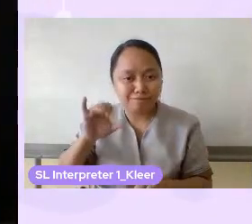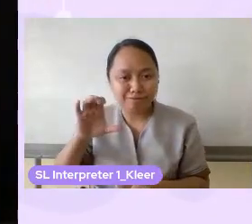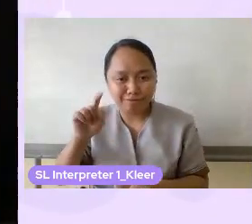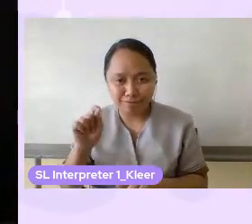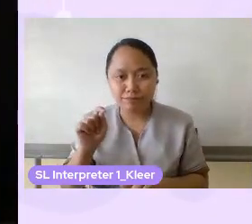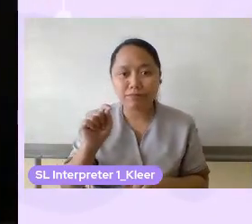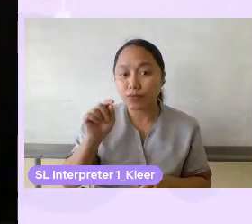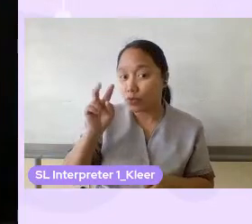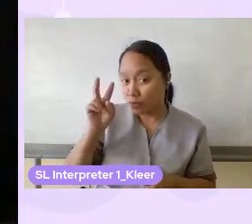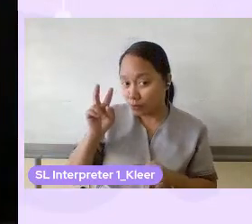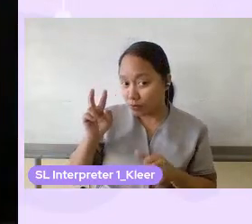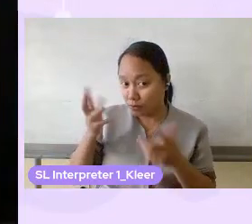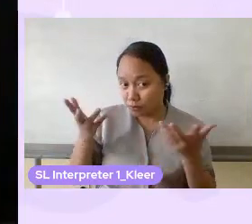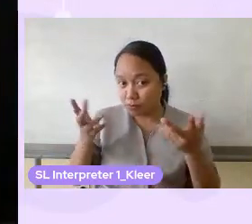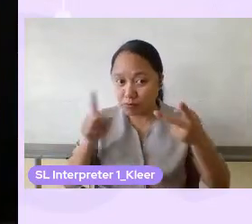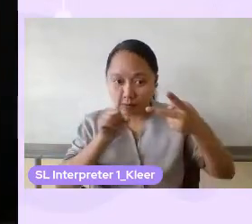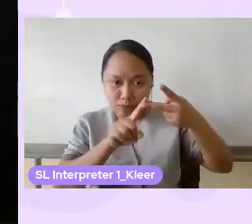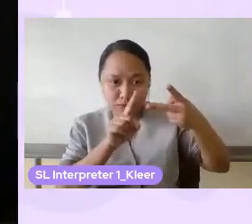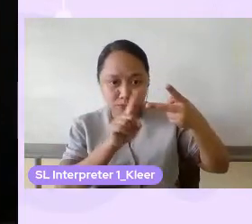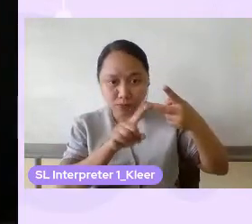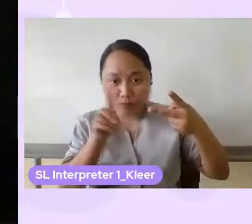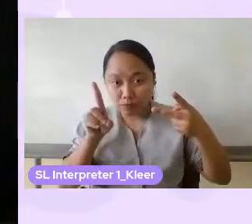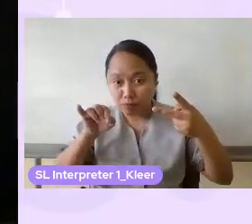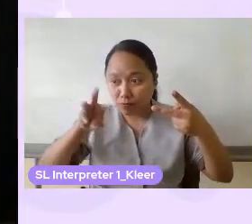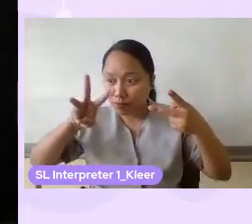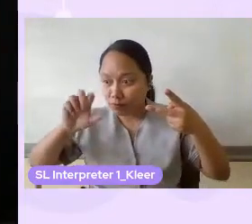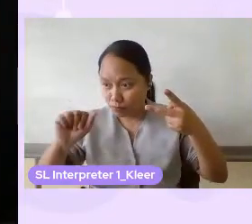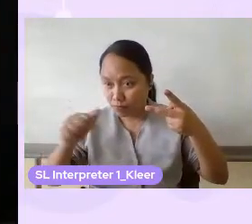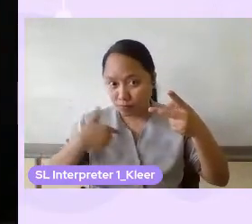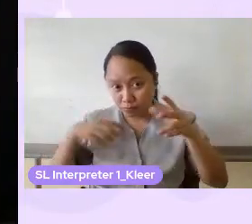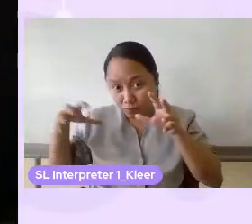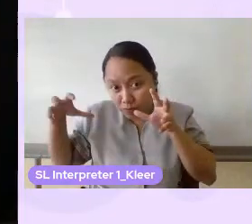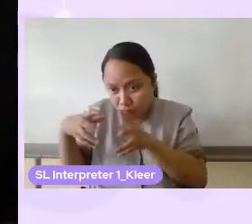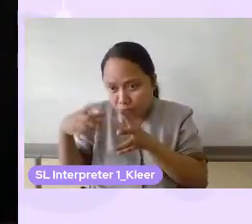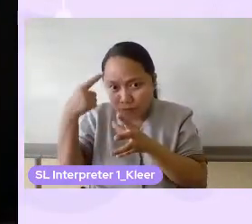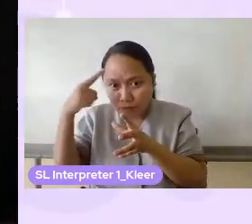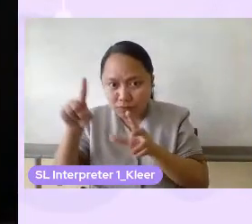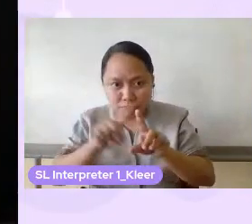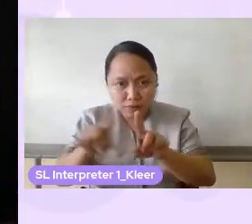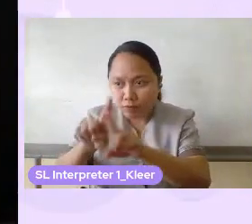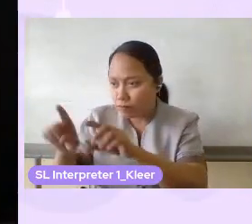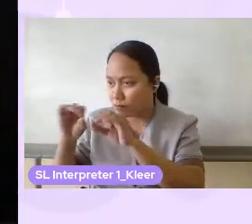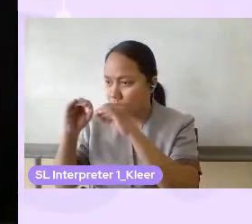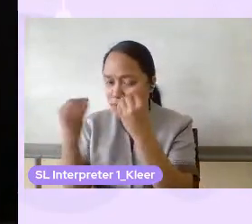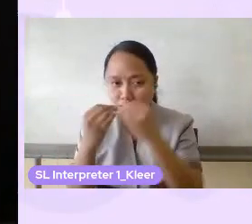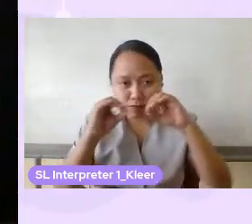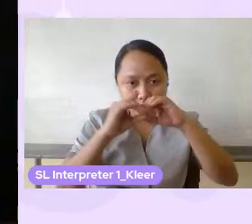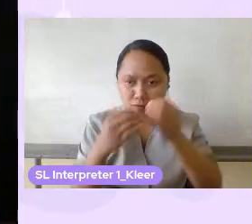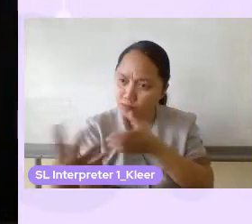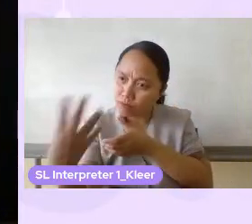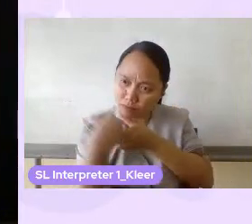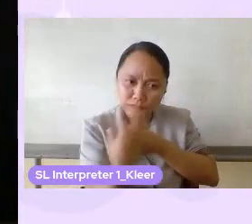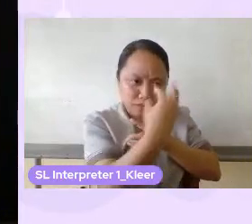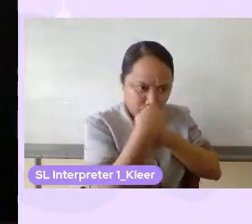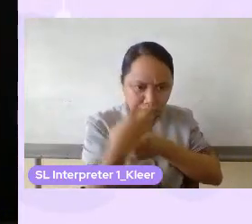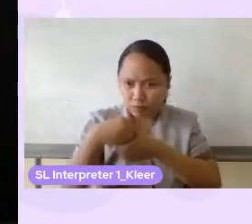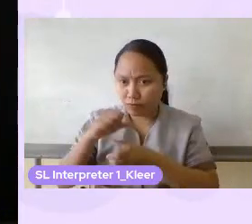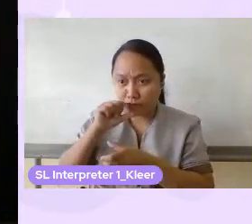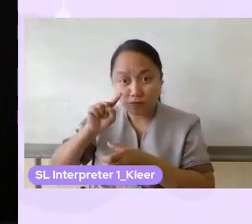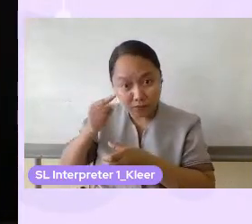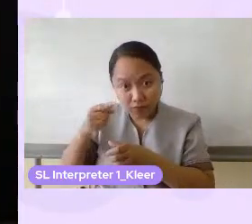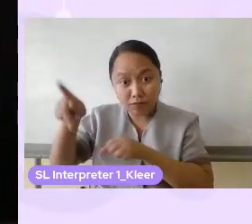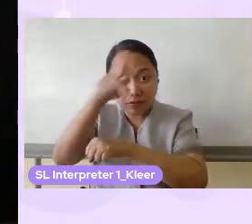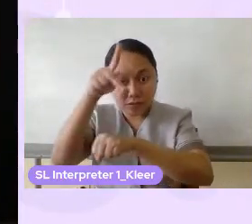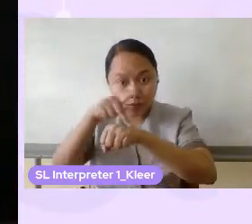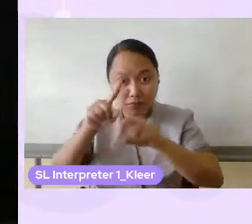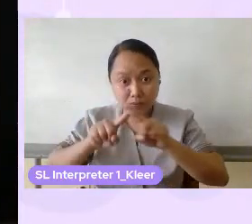po ay magiging vehicle din para sa iba-ibang mga organizations, hindi lamang sa Pilipinas, kundi sa ibang bansa dahil